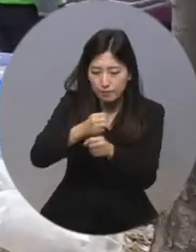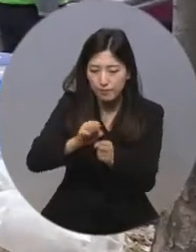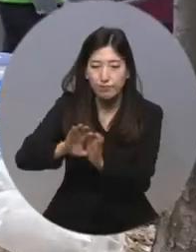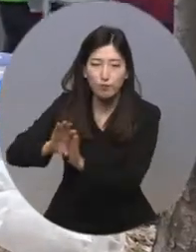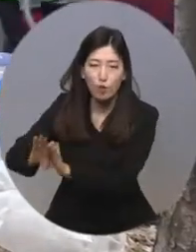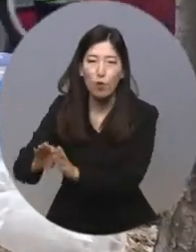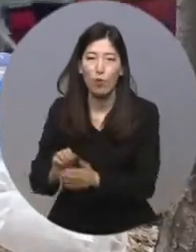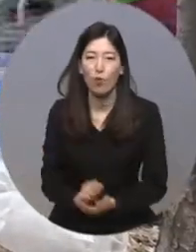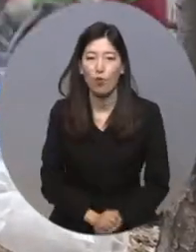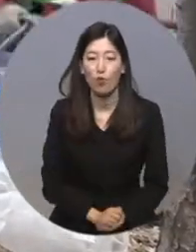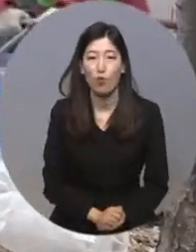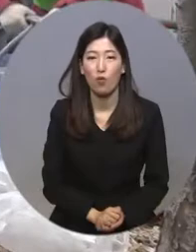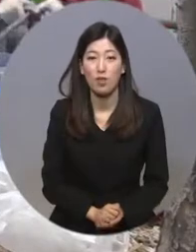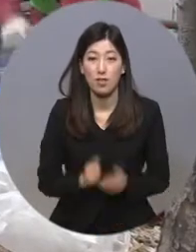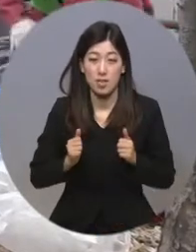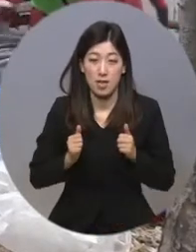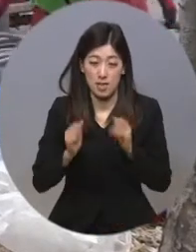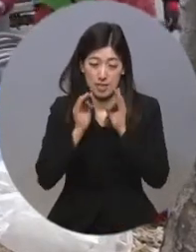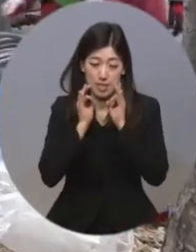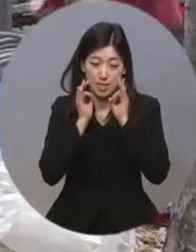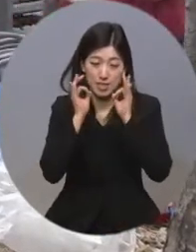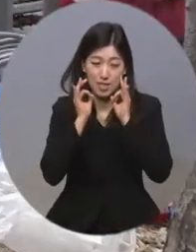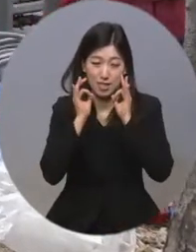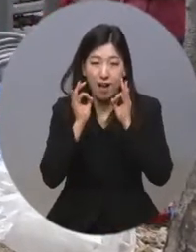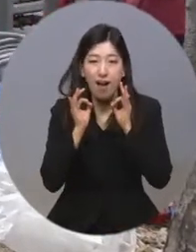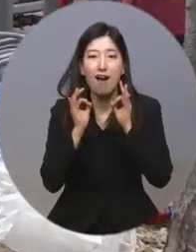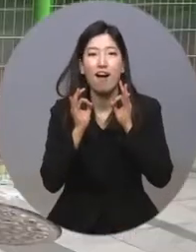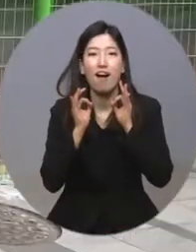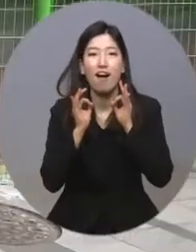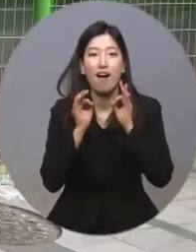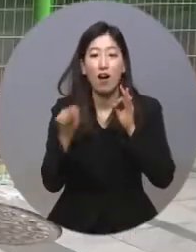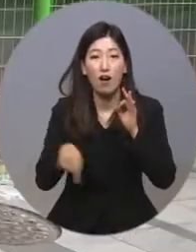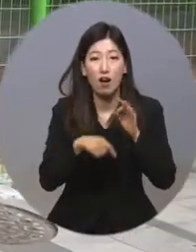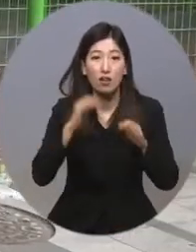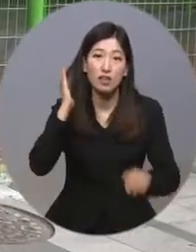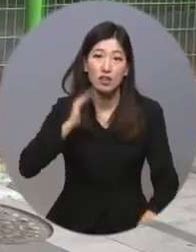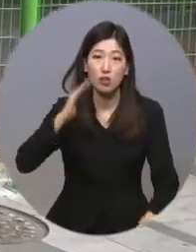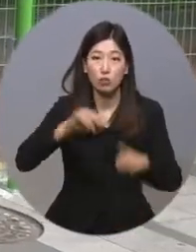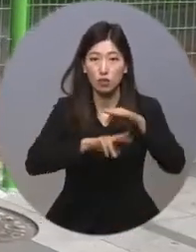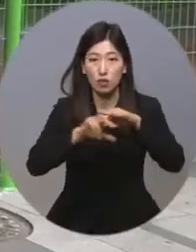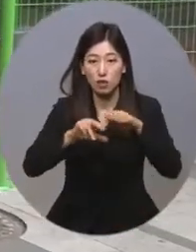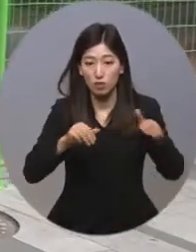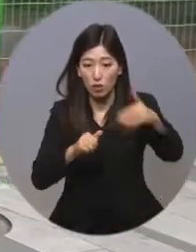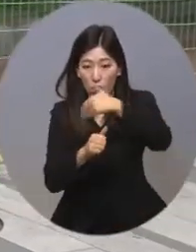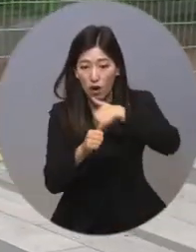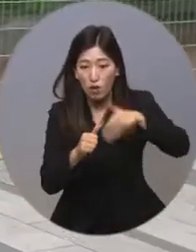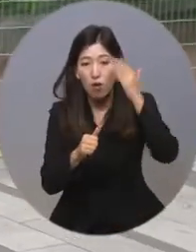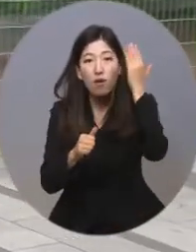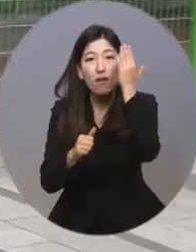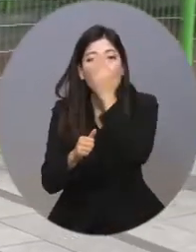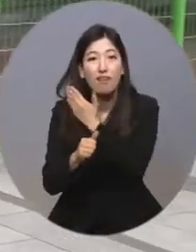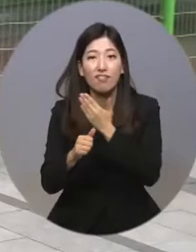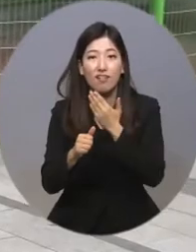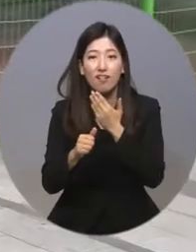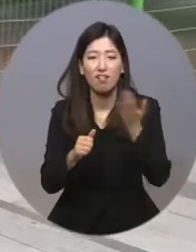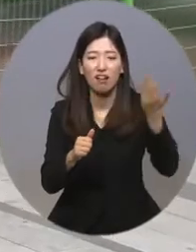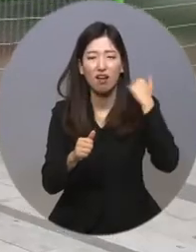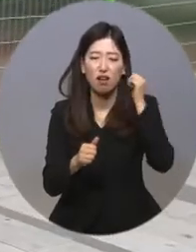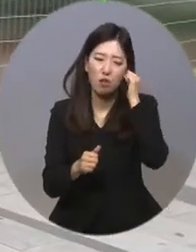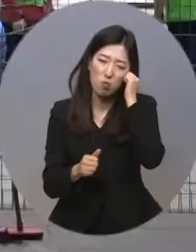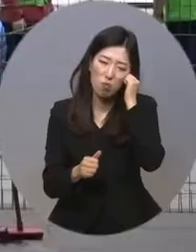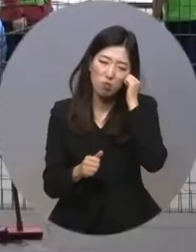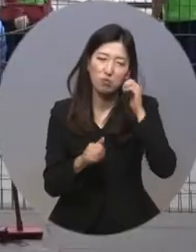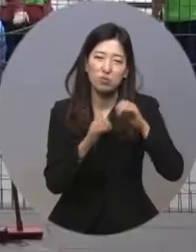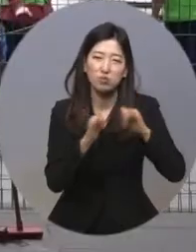열정으로 의정부역 주변의 노숙생활인은 줄고 주변 환경은 눈에 띄게 깨끗해졌습니다.